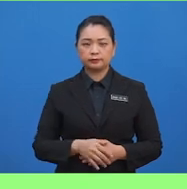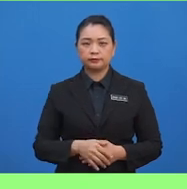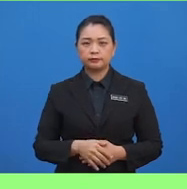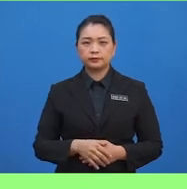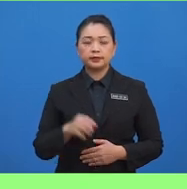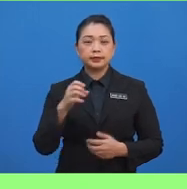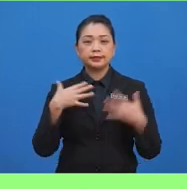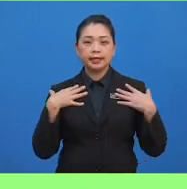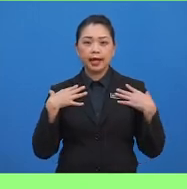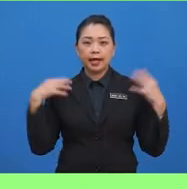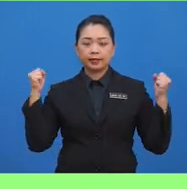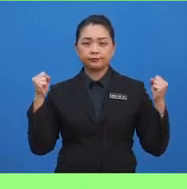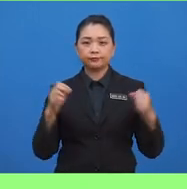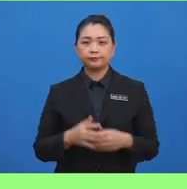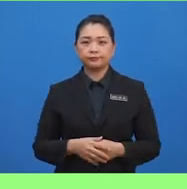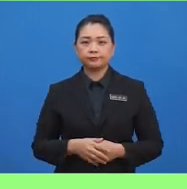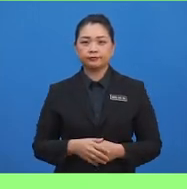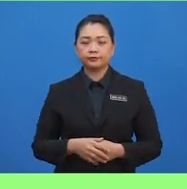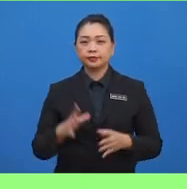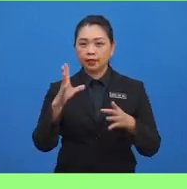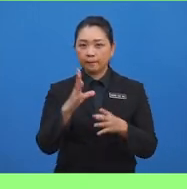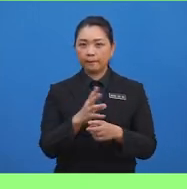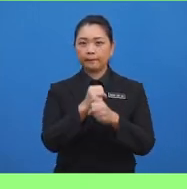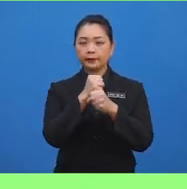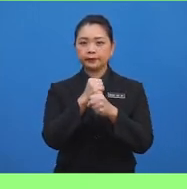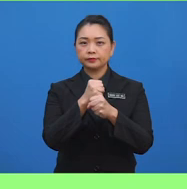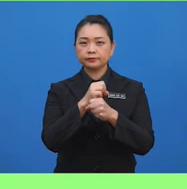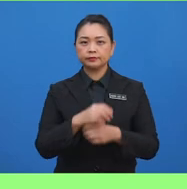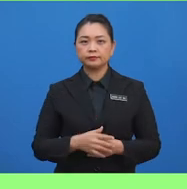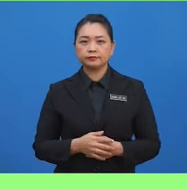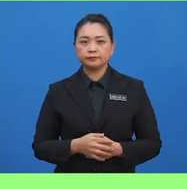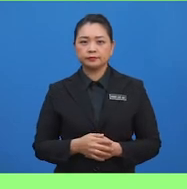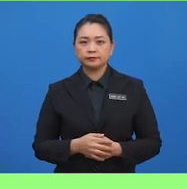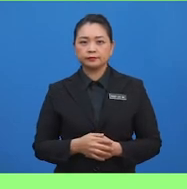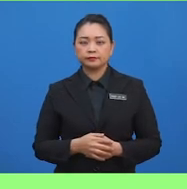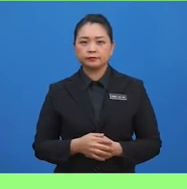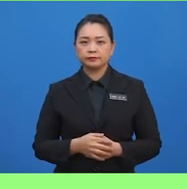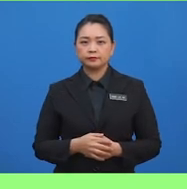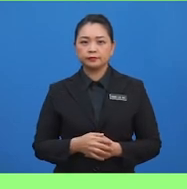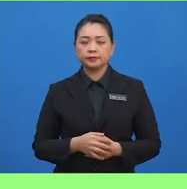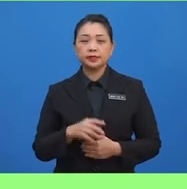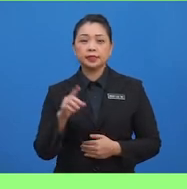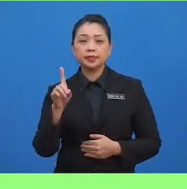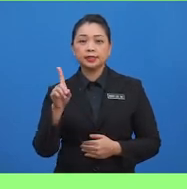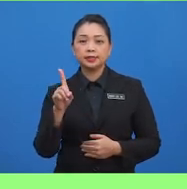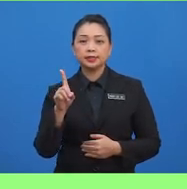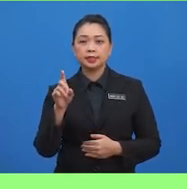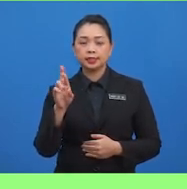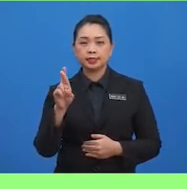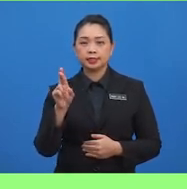sehat keempat dapat dan kelima di-share lah